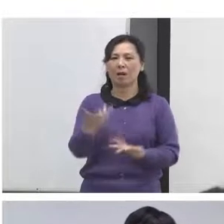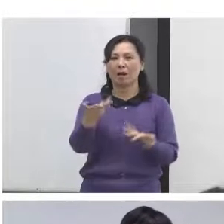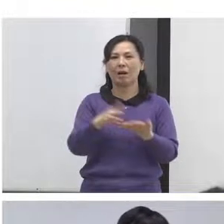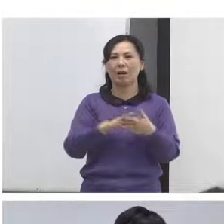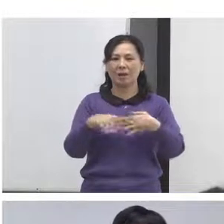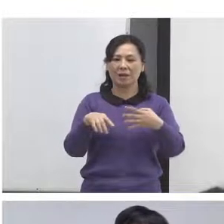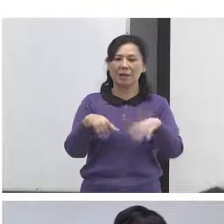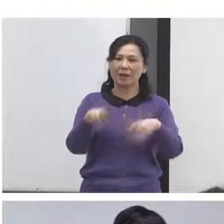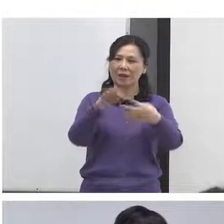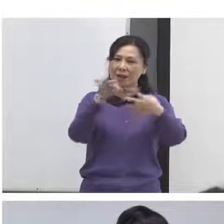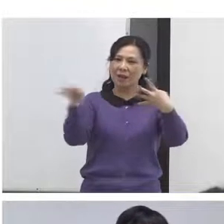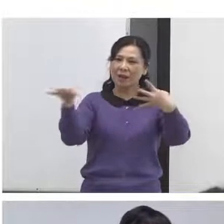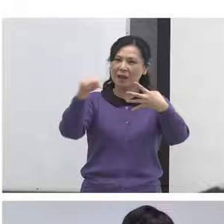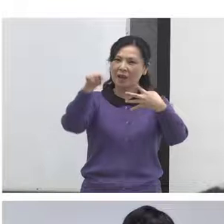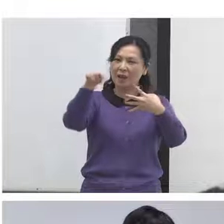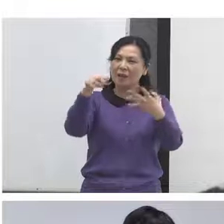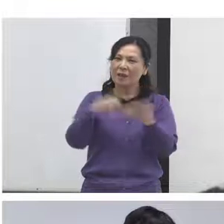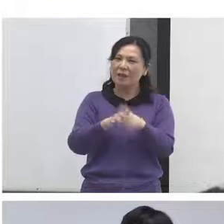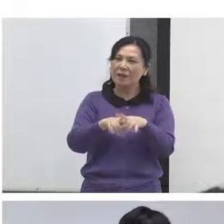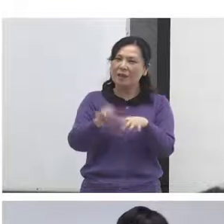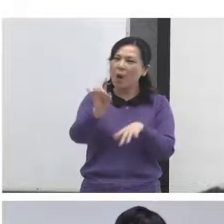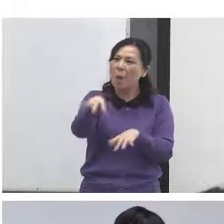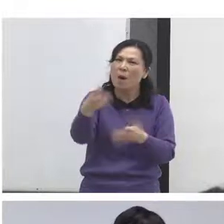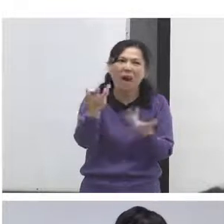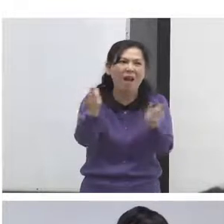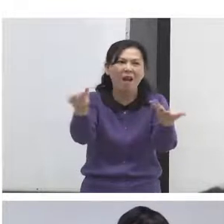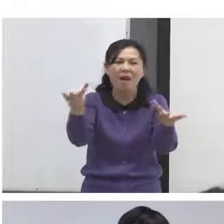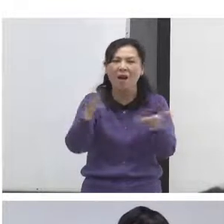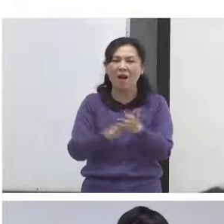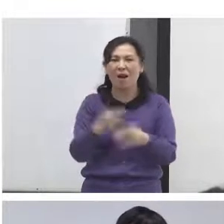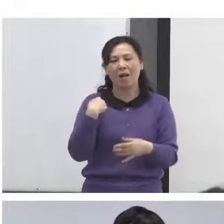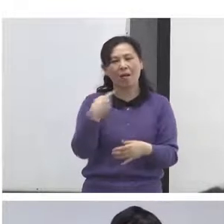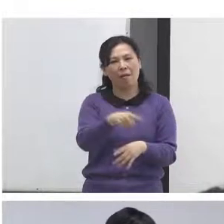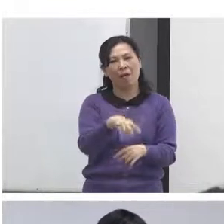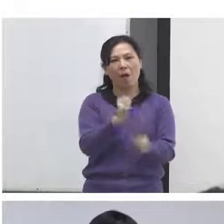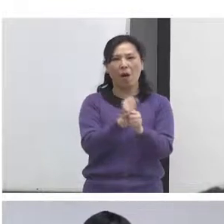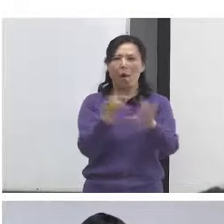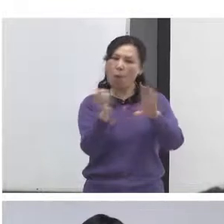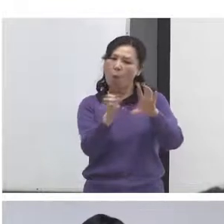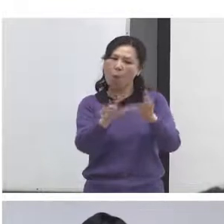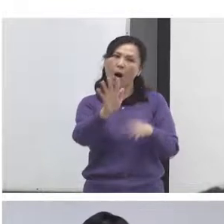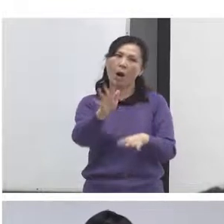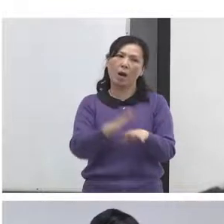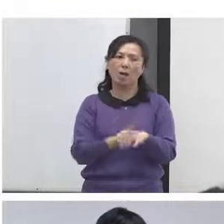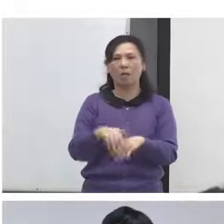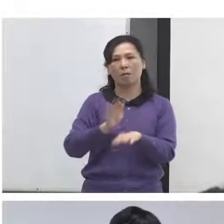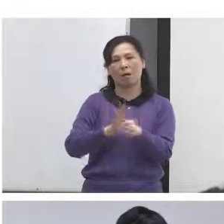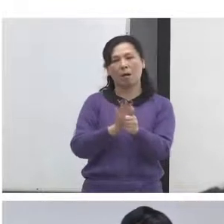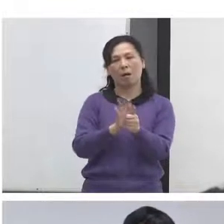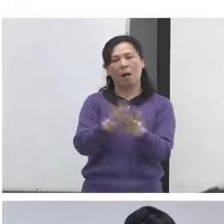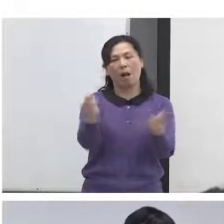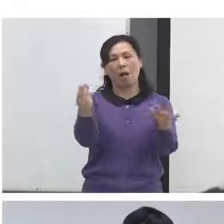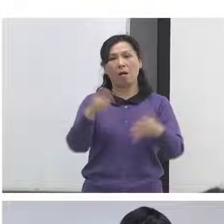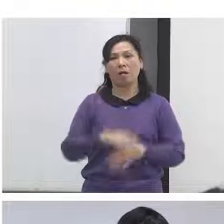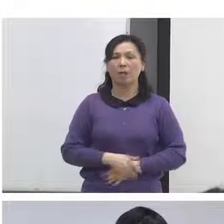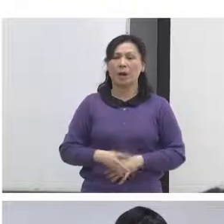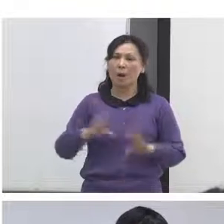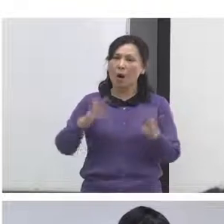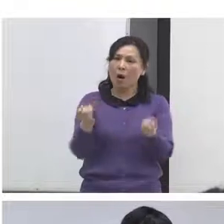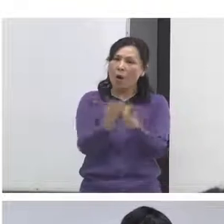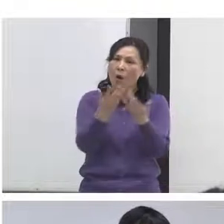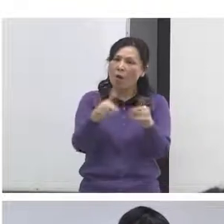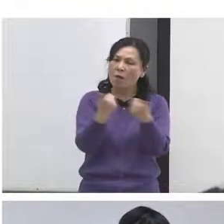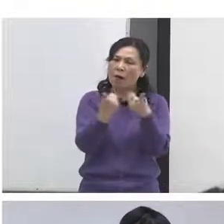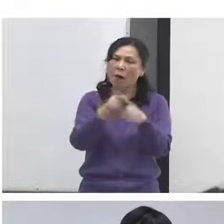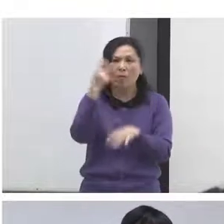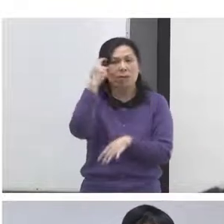那这样就是一个为了达到 KPI， 他还是做了，但是其实好像没有什么效果的东西。只是当时国发会的立场是觉得说，我是想让各